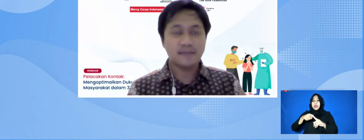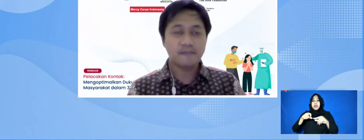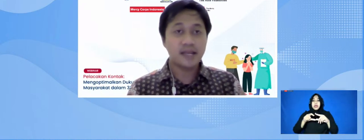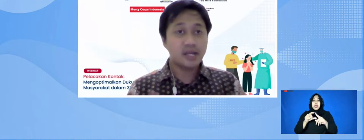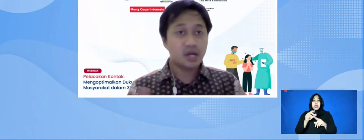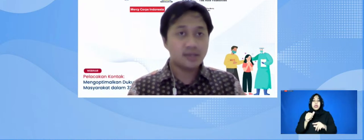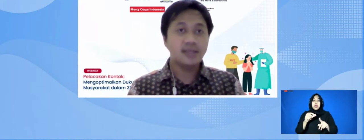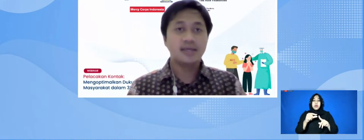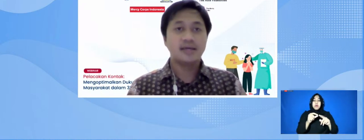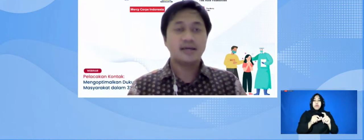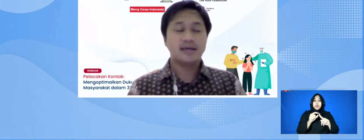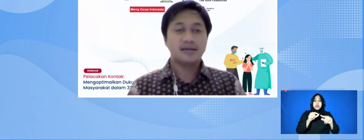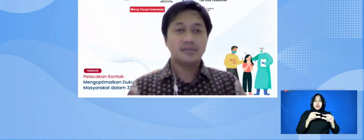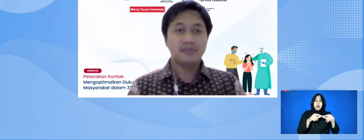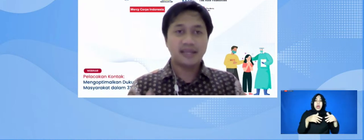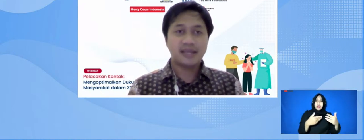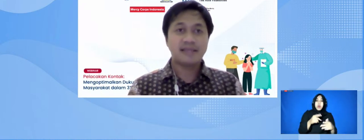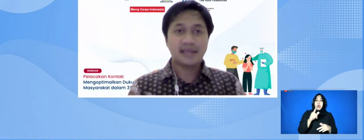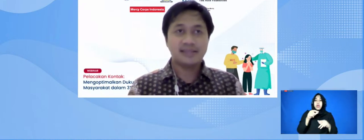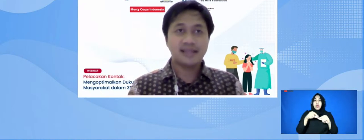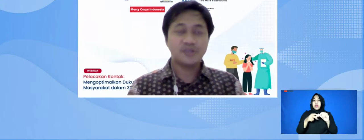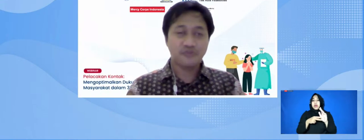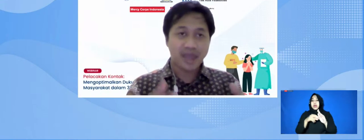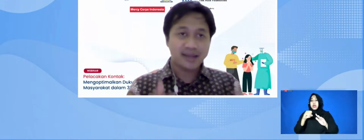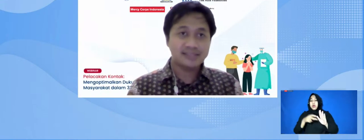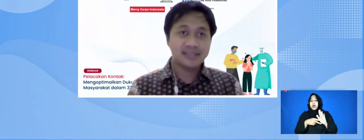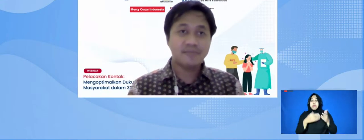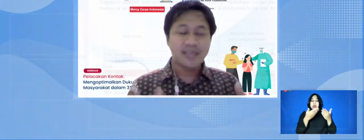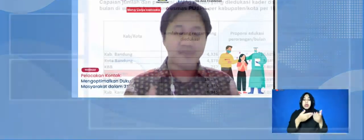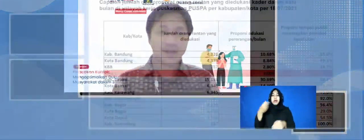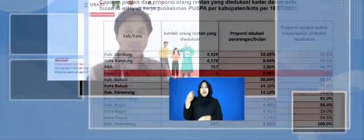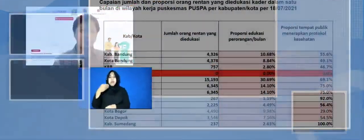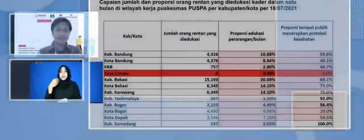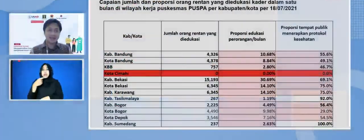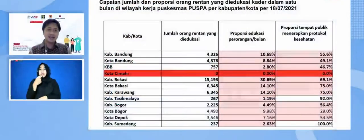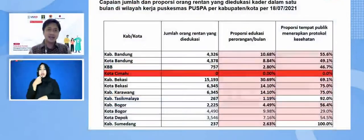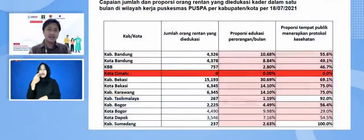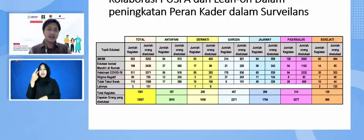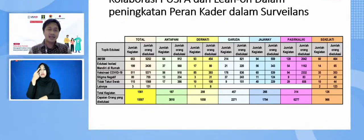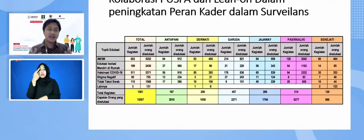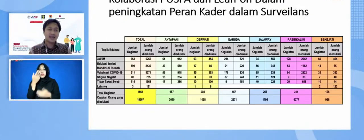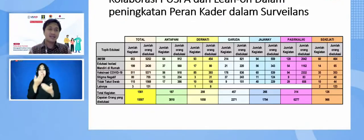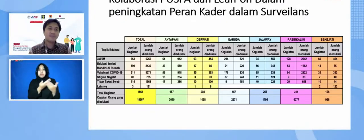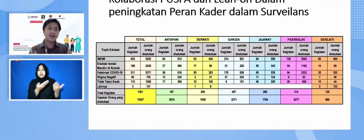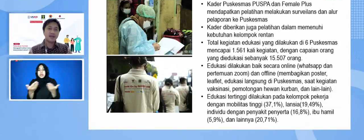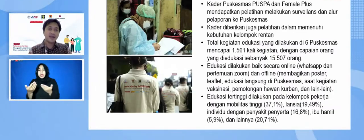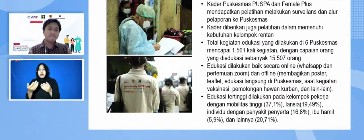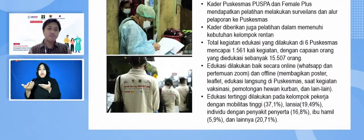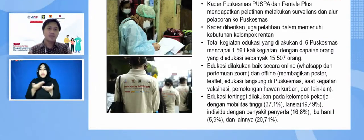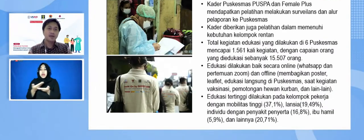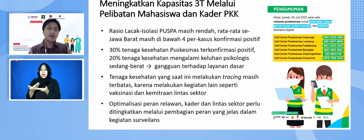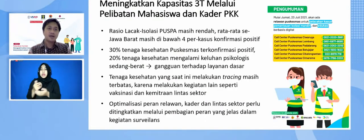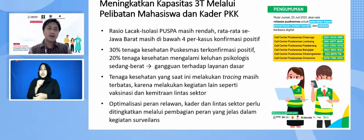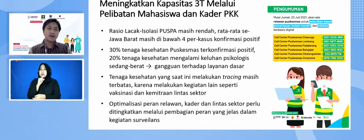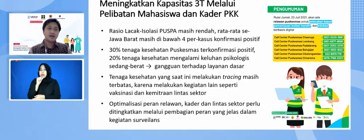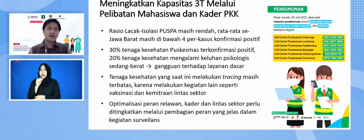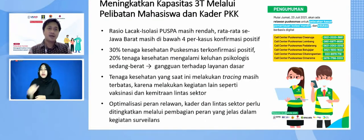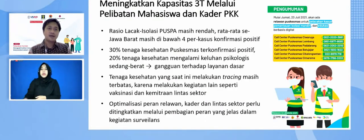di Lead On, diberikan materi tentang surveillance dan bagaimana memberikan layanan kepada